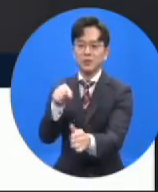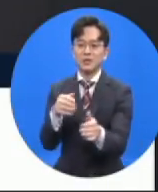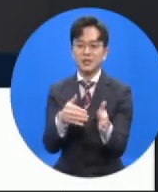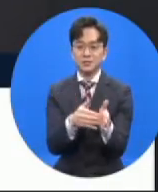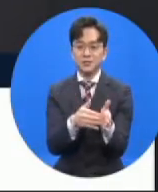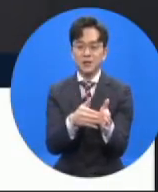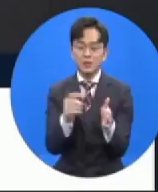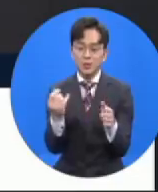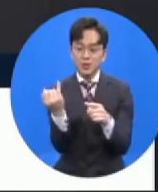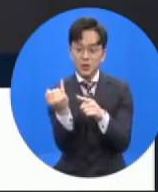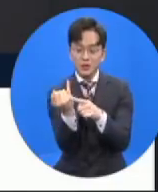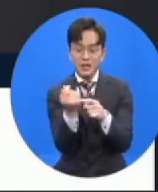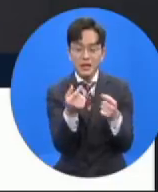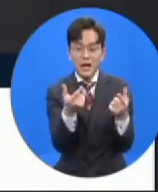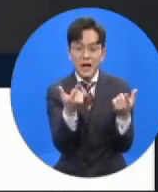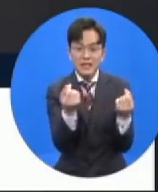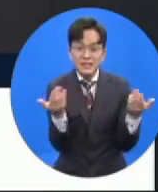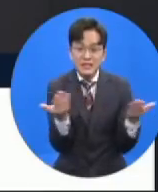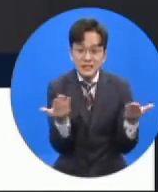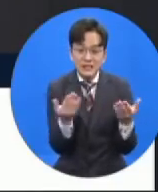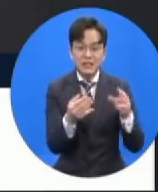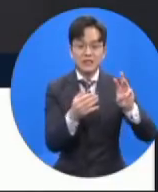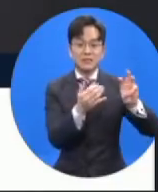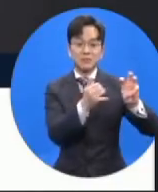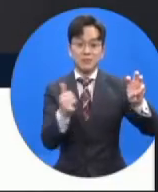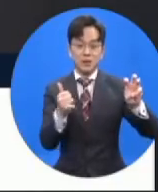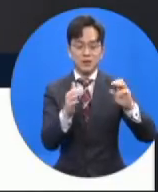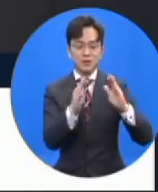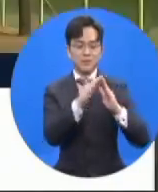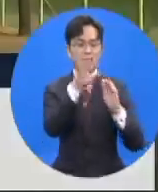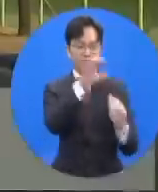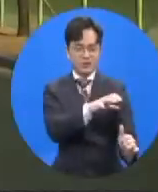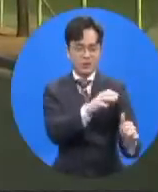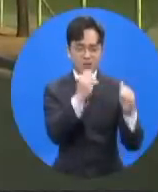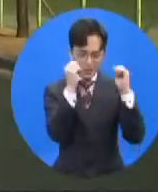직원 30여 명도 자가 격리 조치했습니다.